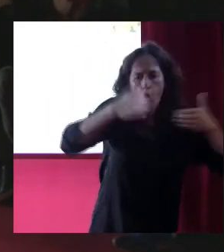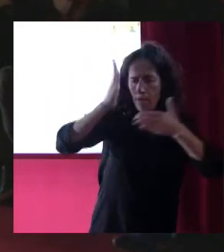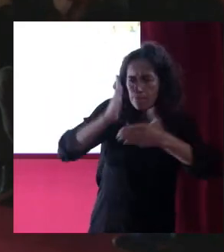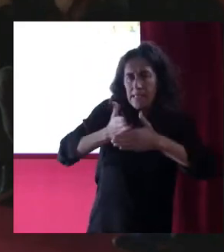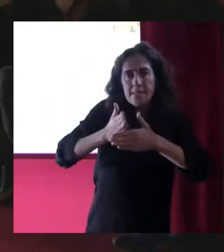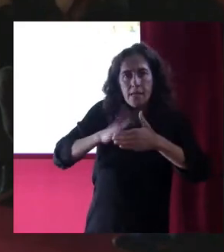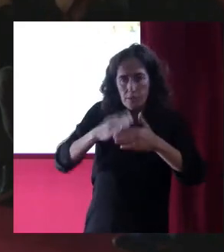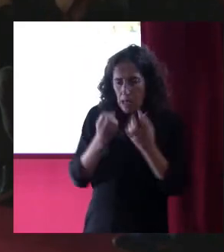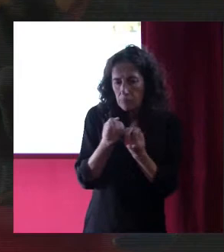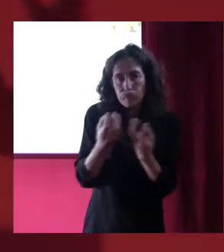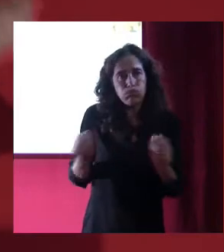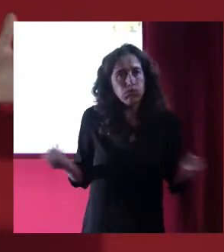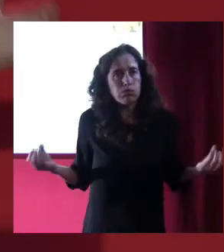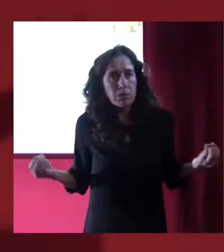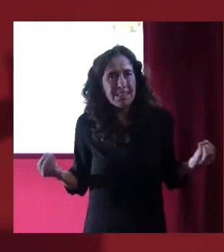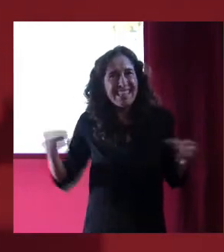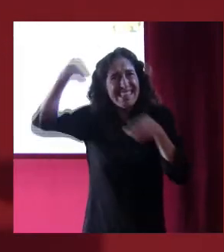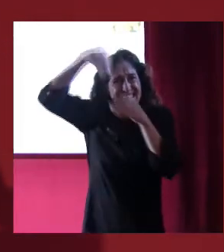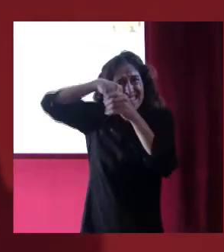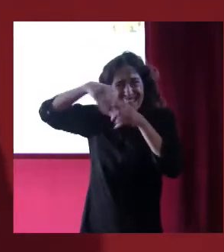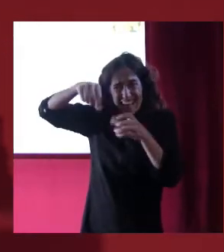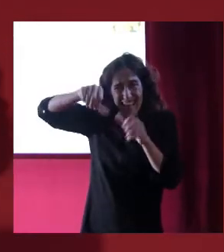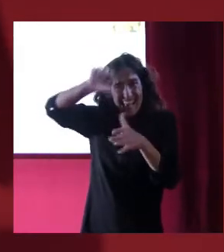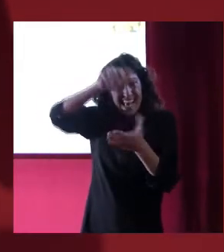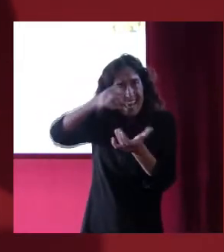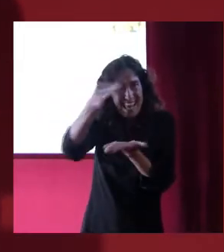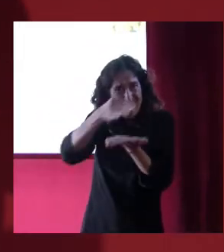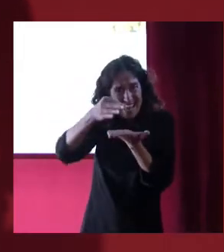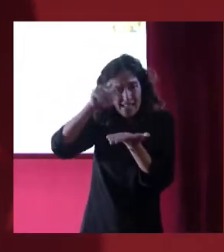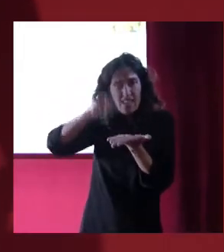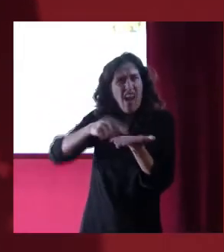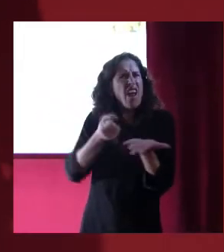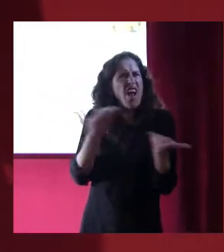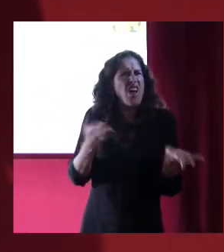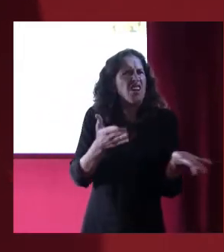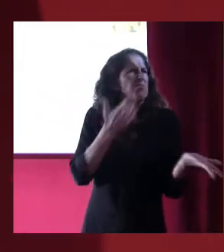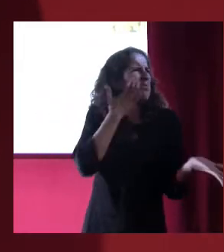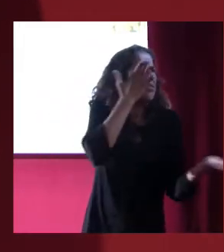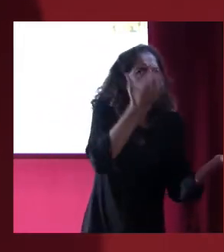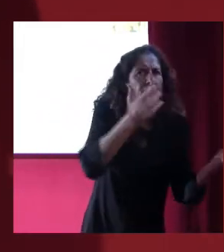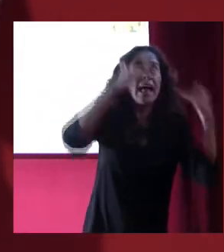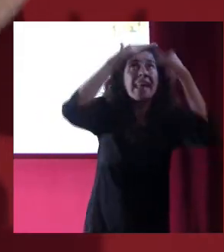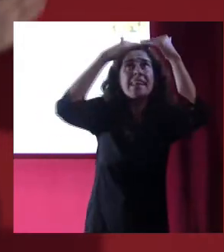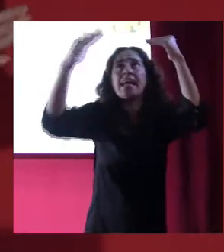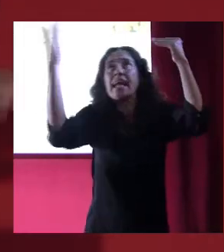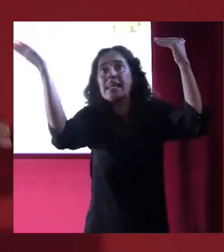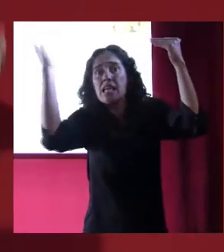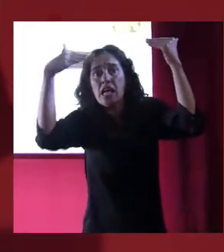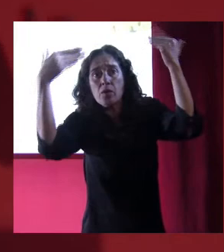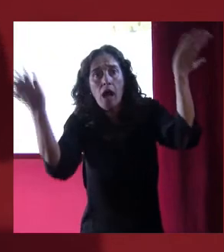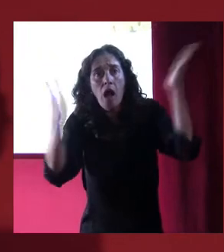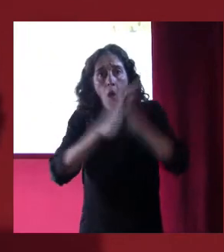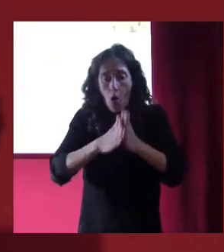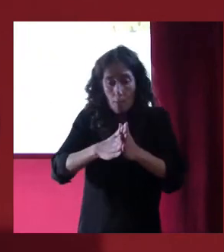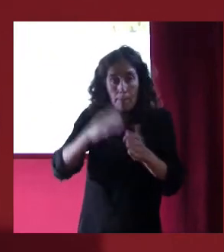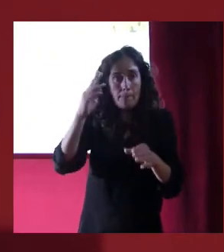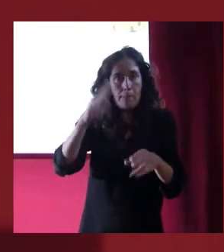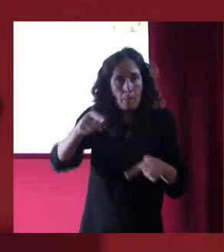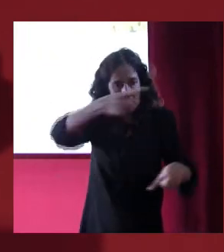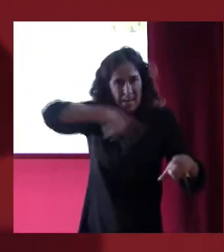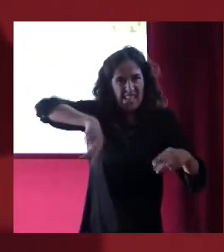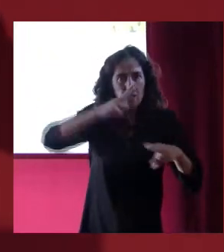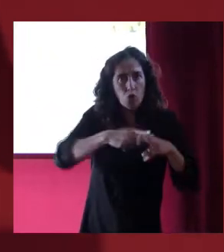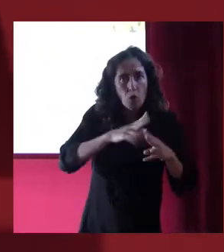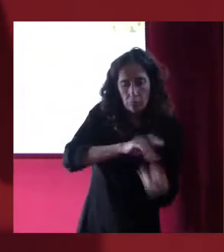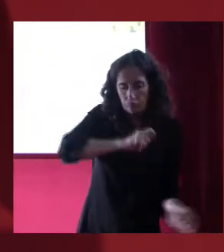per enjardinar-les. Els interiors d'illa que tenim abandonats, els terrats on no hi passa res, les places dures que es poden transformar en